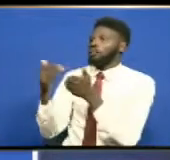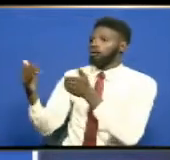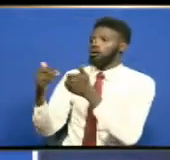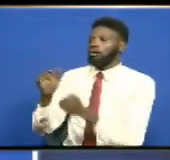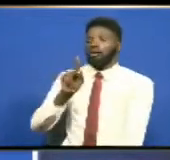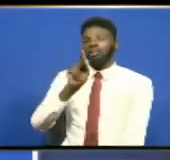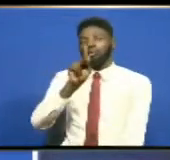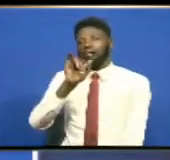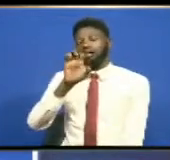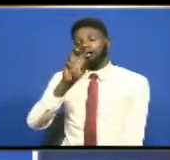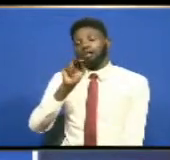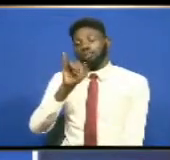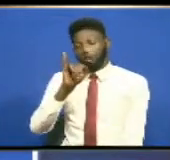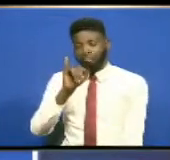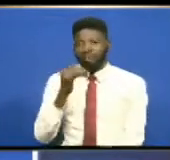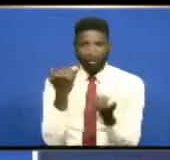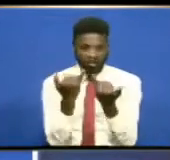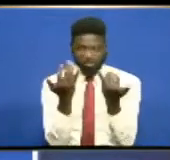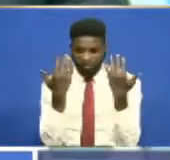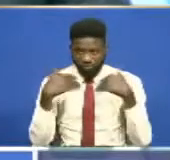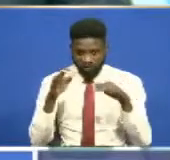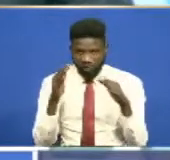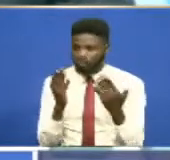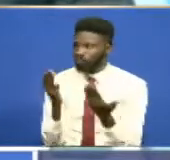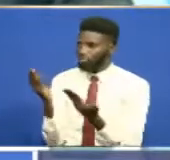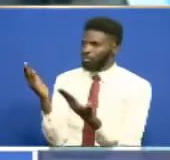Ni hayo tu kwa sasa, Boni kwako.